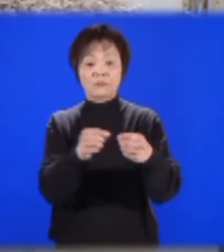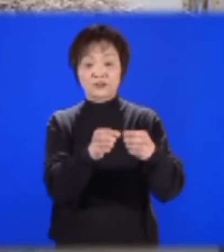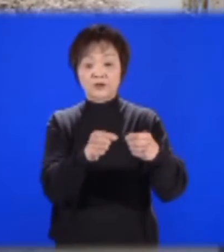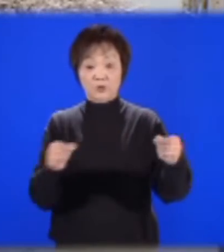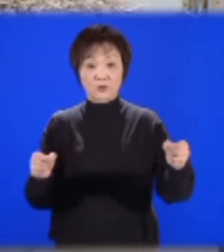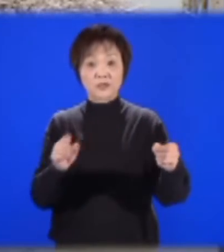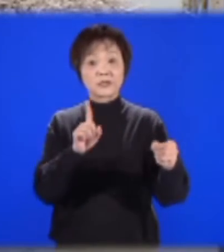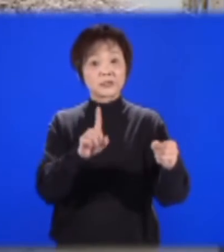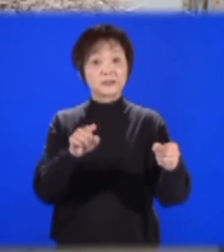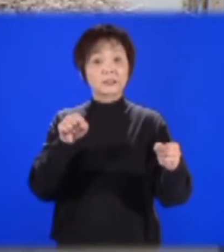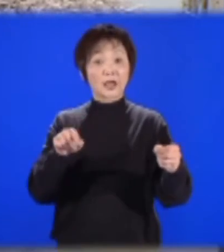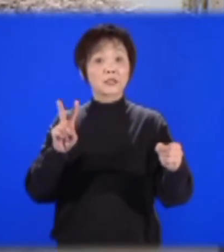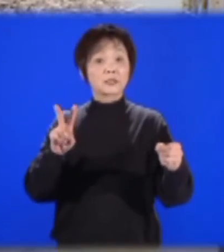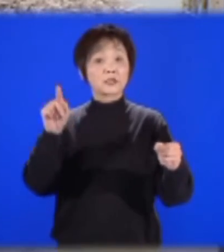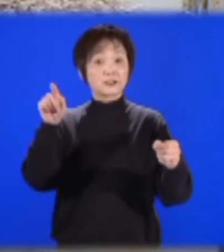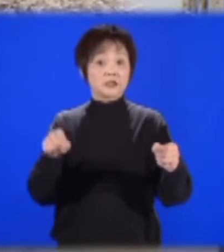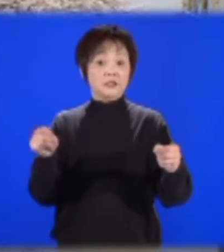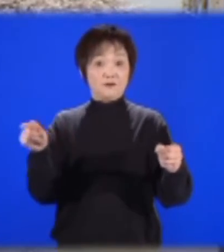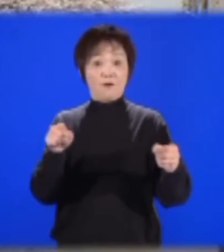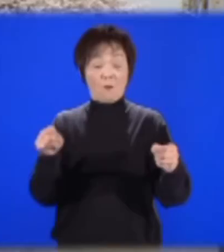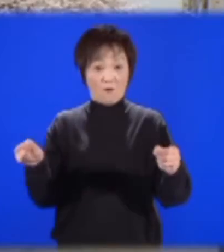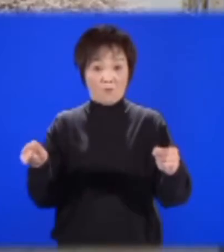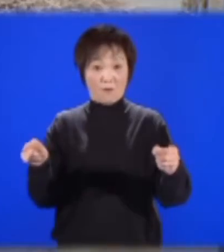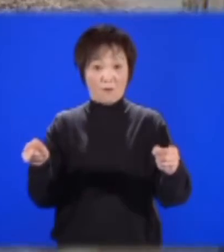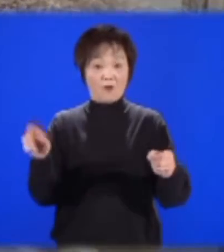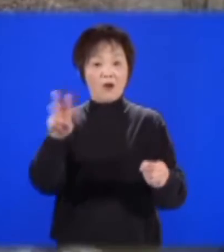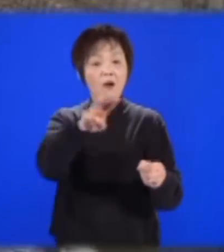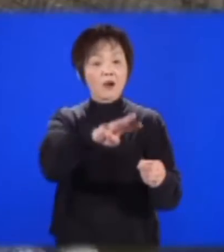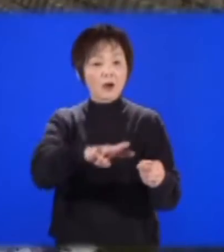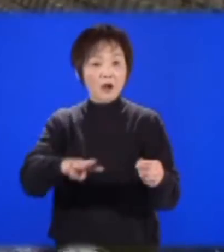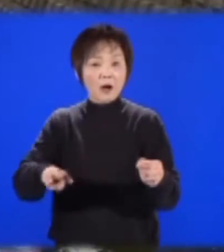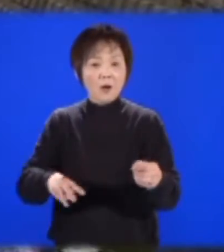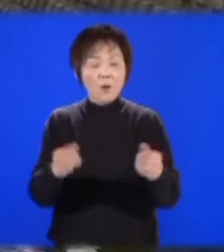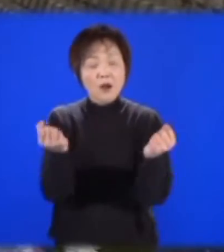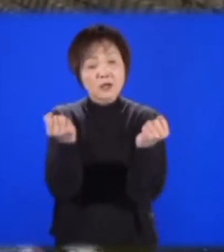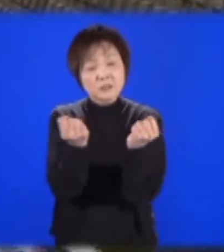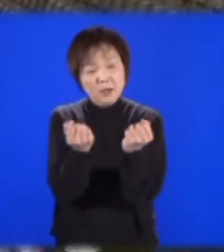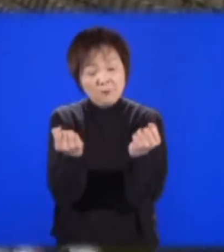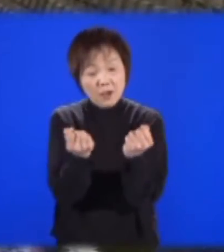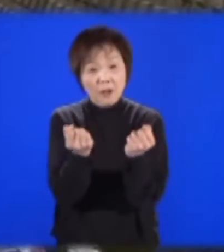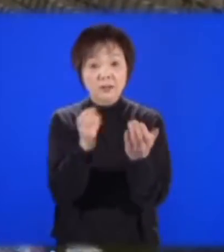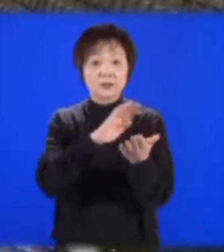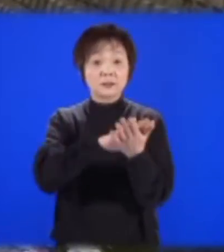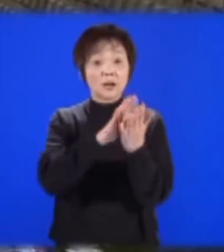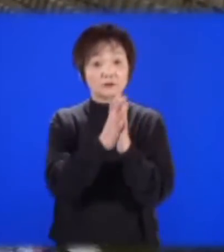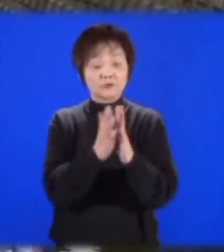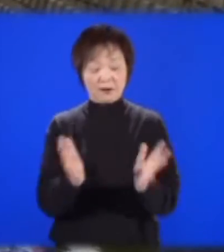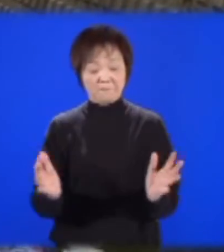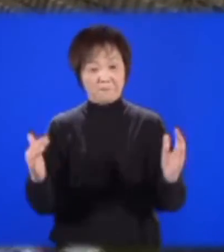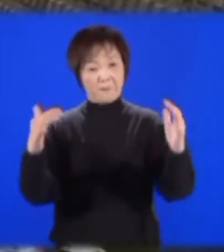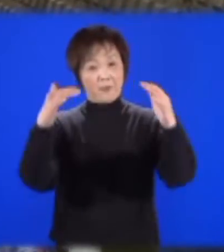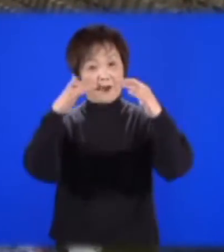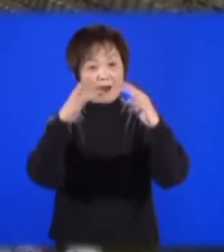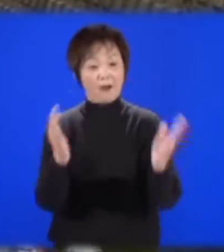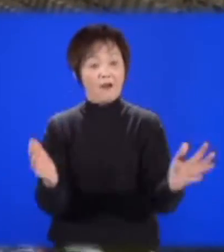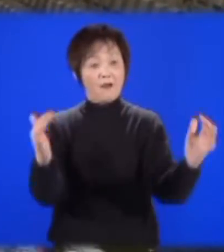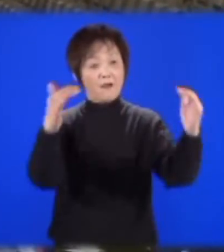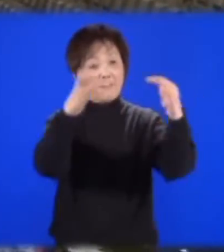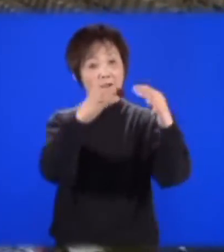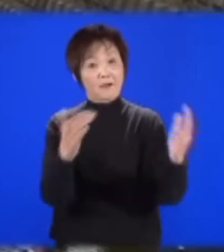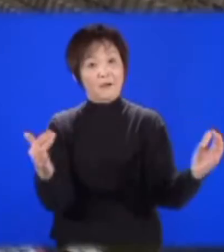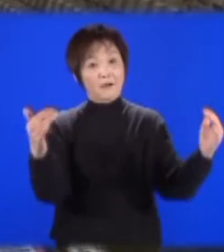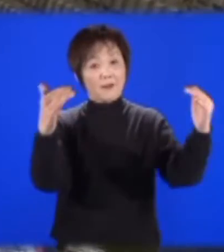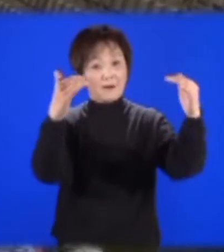られています。川幅が狭いこともあって、川を覆うように桜のトンネルができるんです